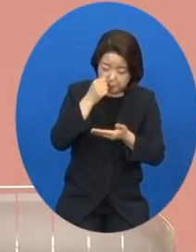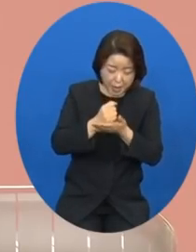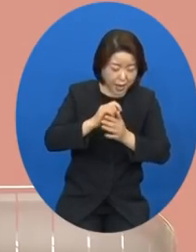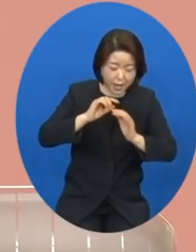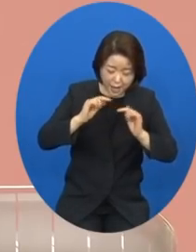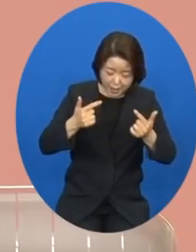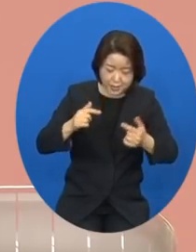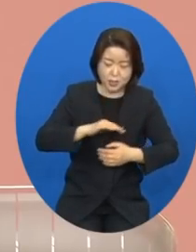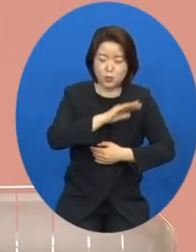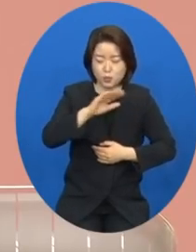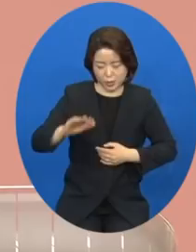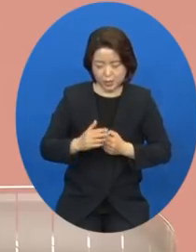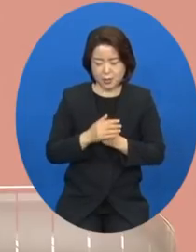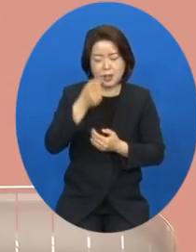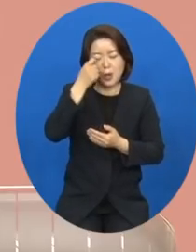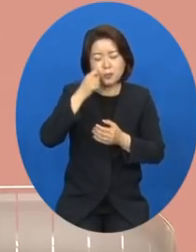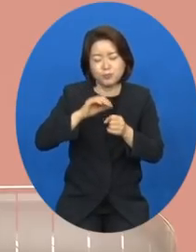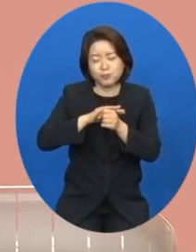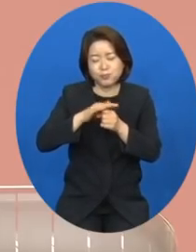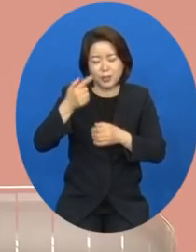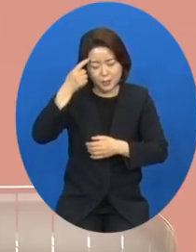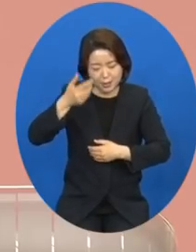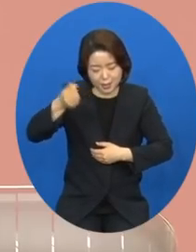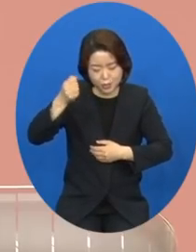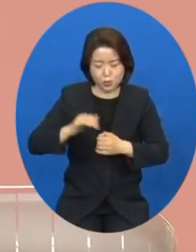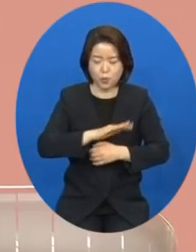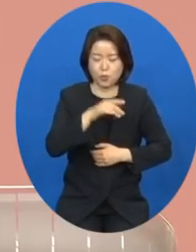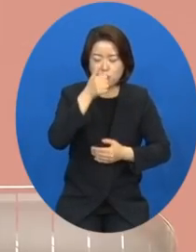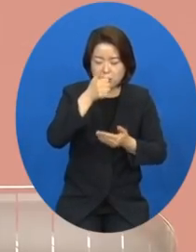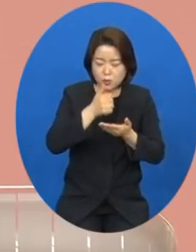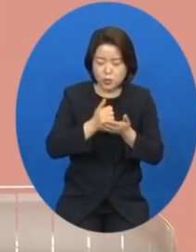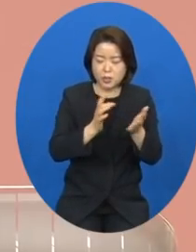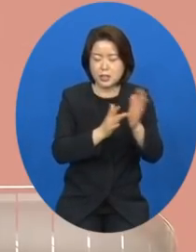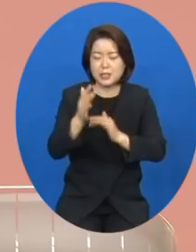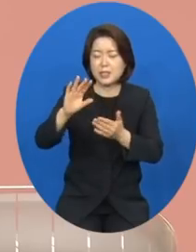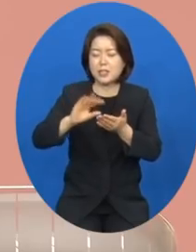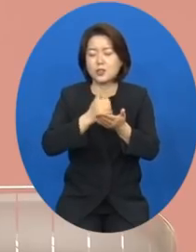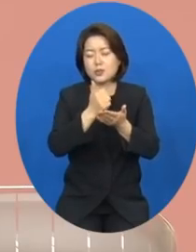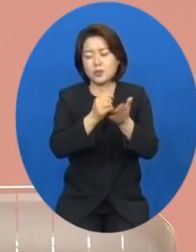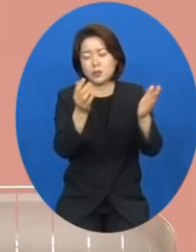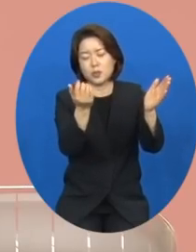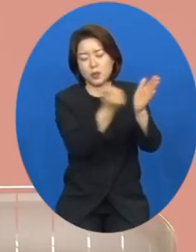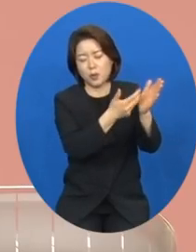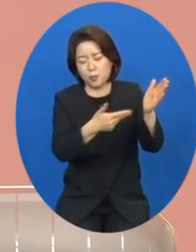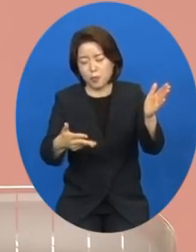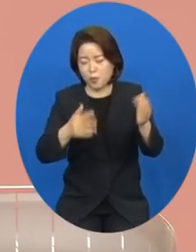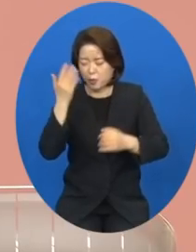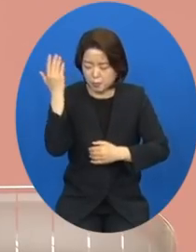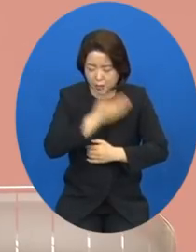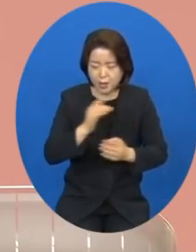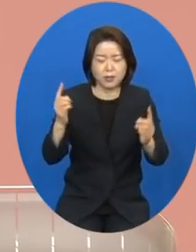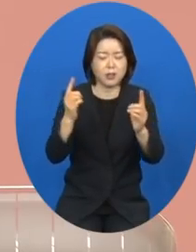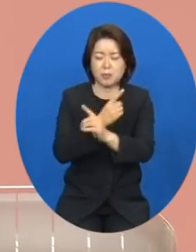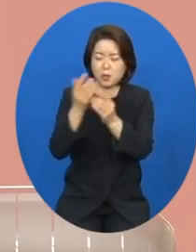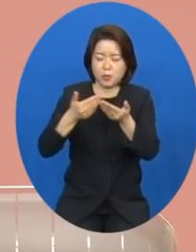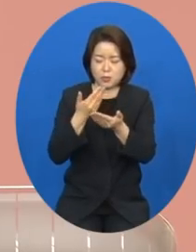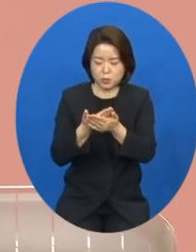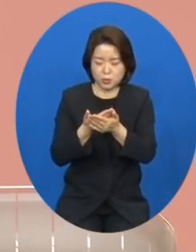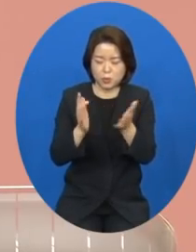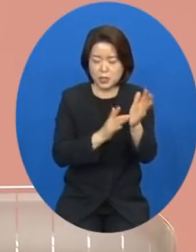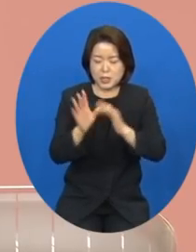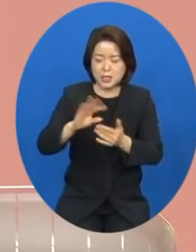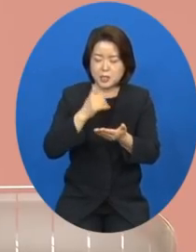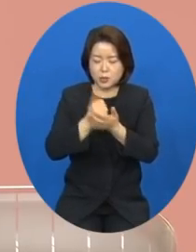살았던 우리를 불쌍히 여겨 주시고 우리 재를 주 예수 그리스도의 보혈로 정결케 하여 주시옵소서 예수 그리스 만